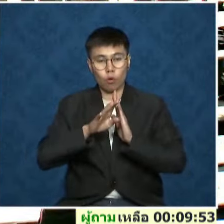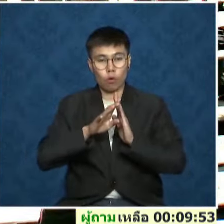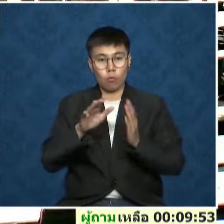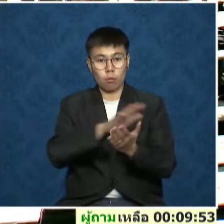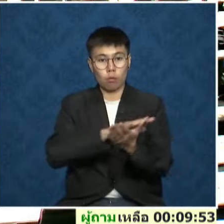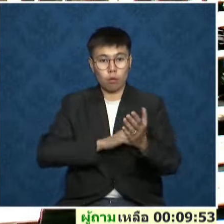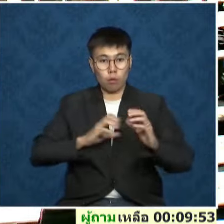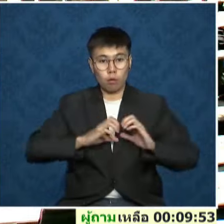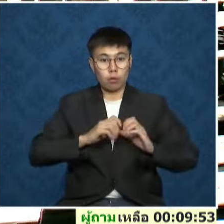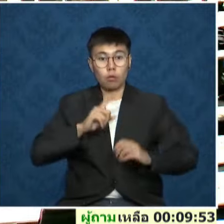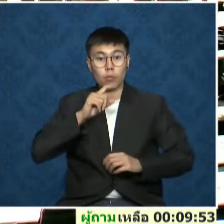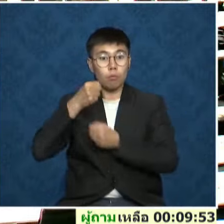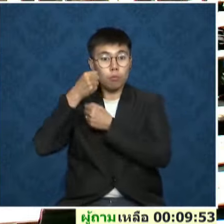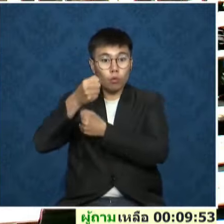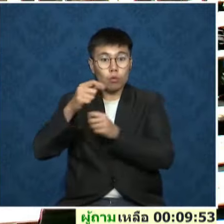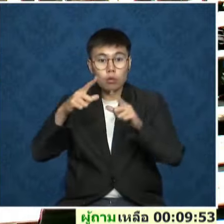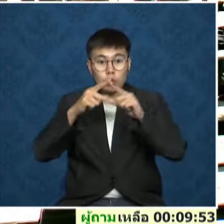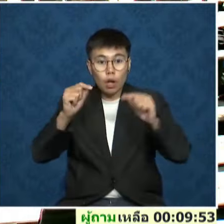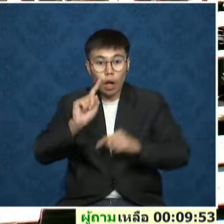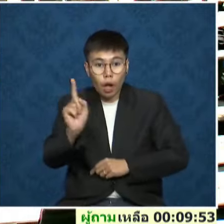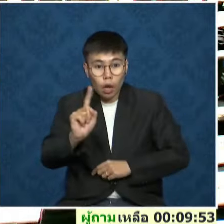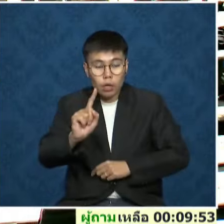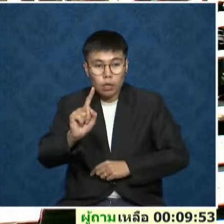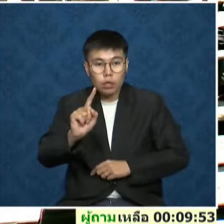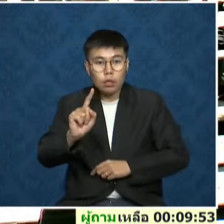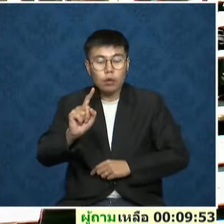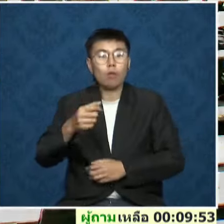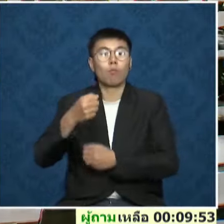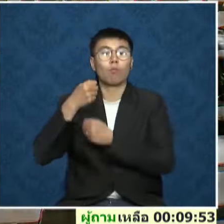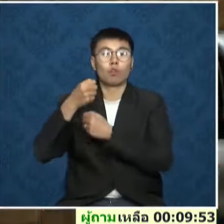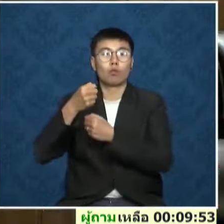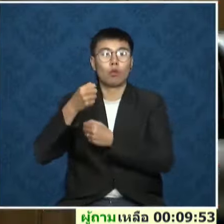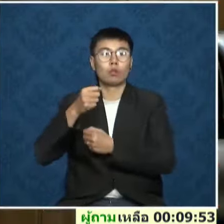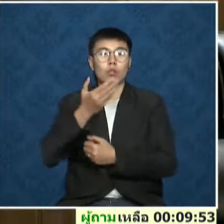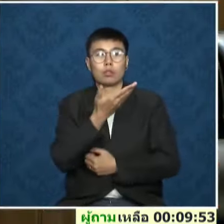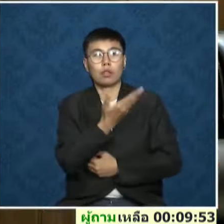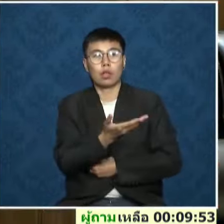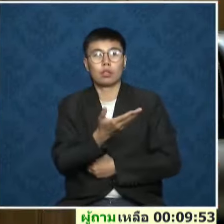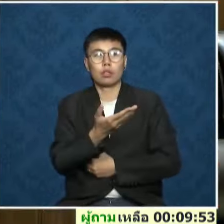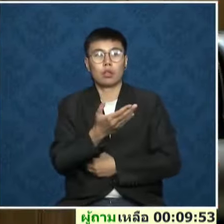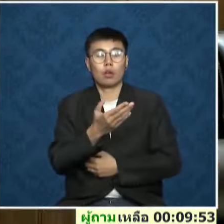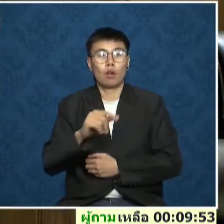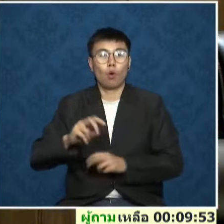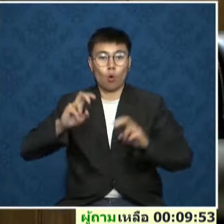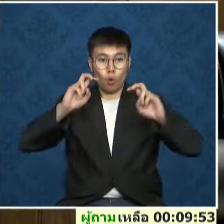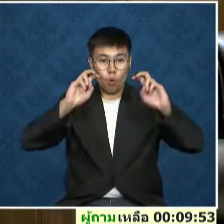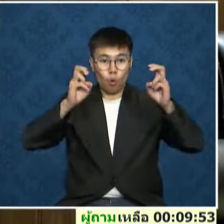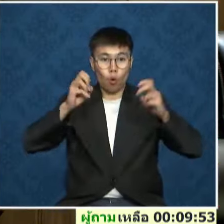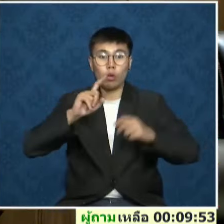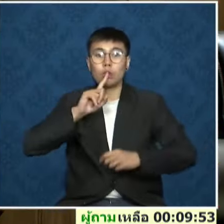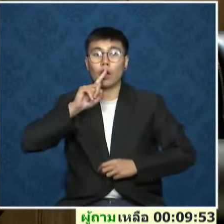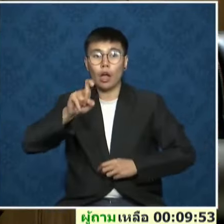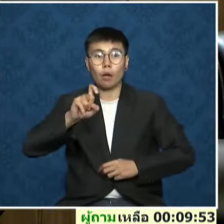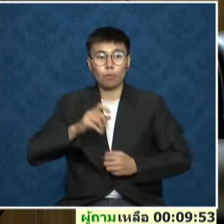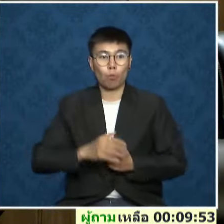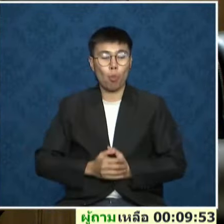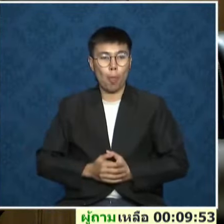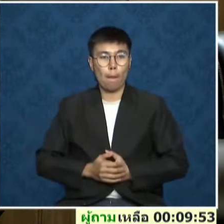ประท้วงเรื่องอะไรครับ ผมประท้วงผู้ที่กำลังตั้งกระทู้ถามกระทู้ถ